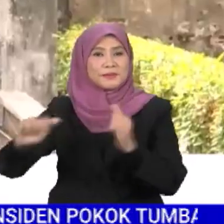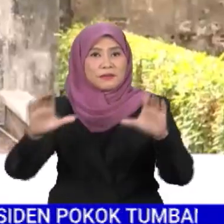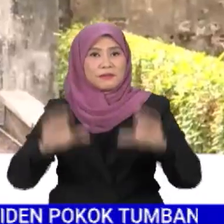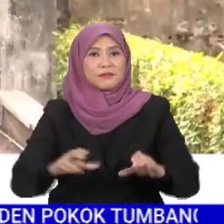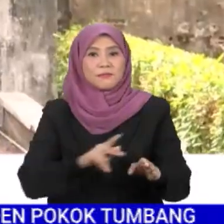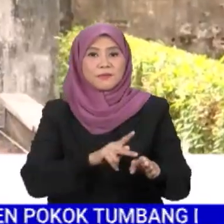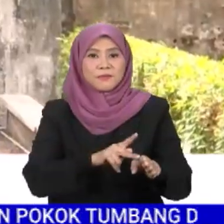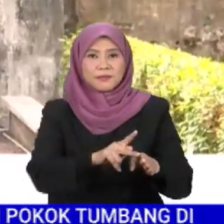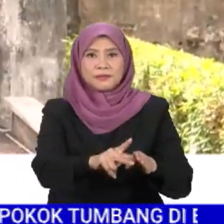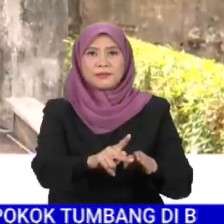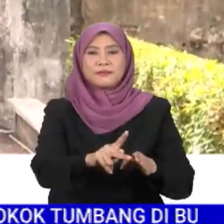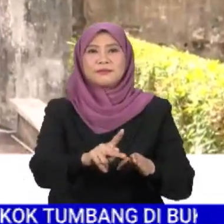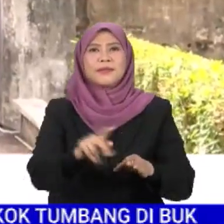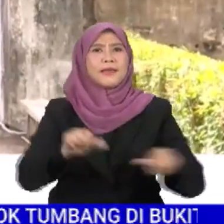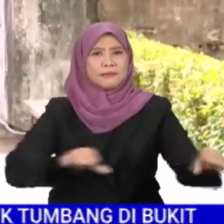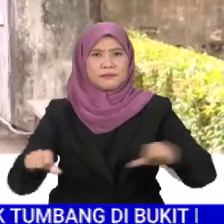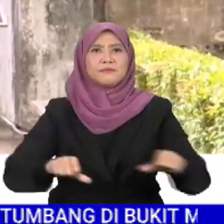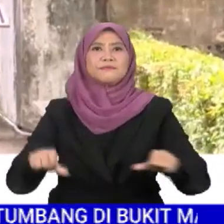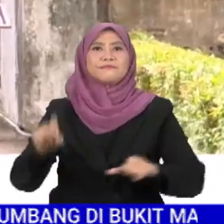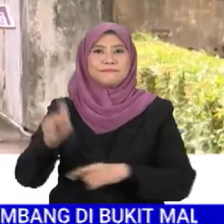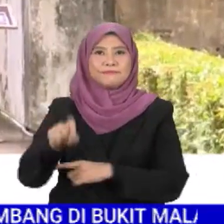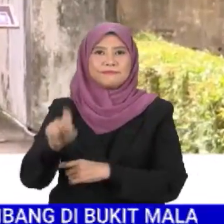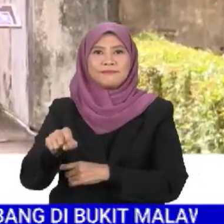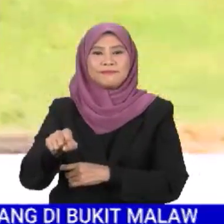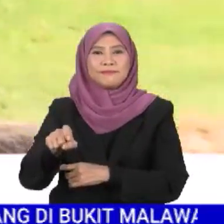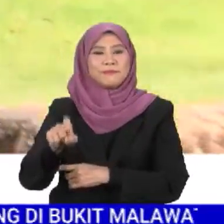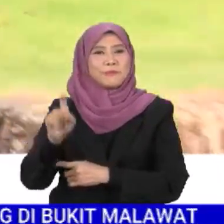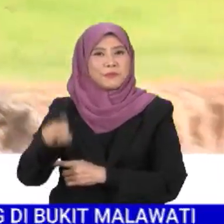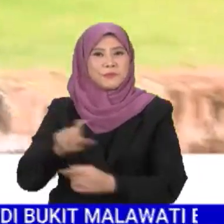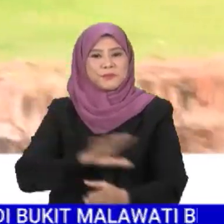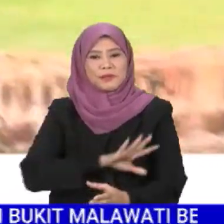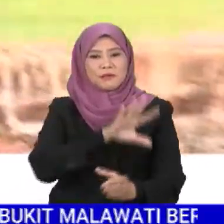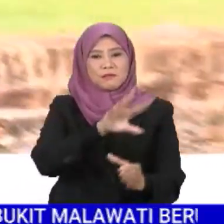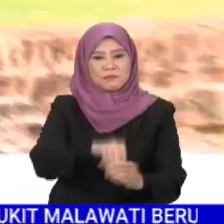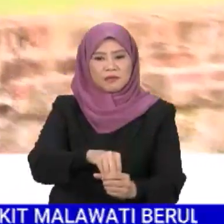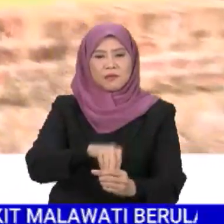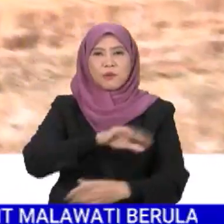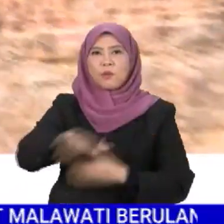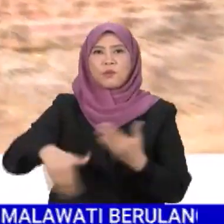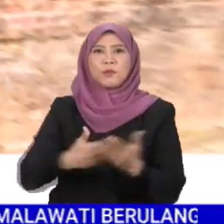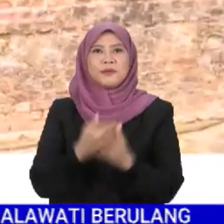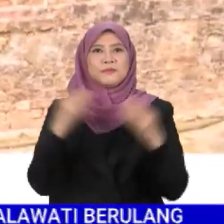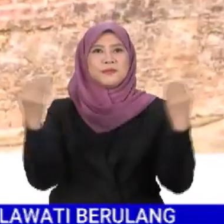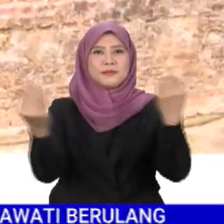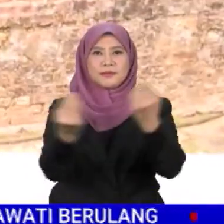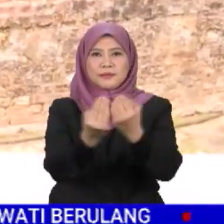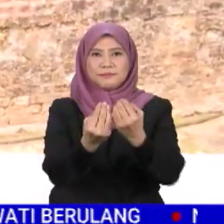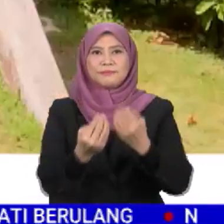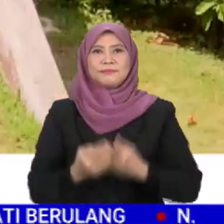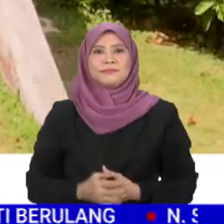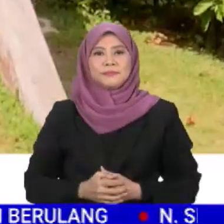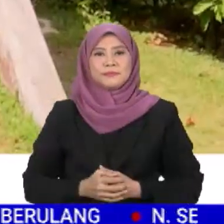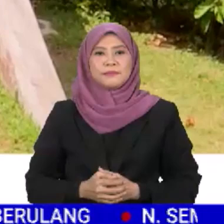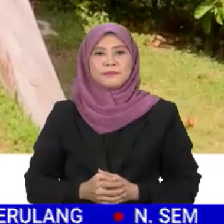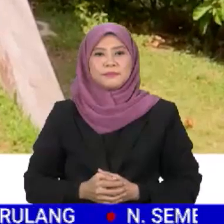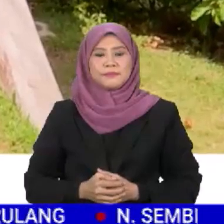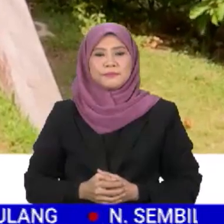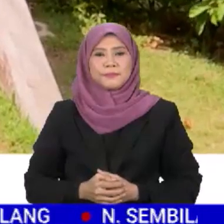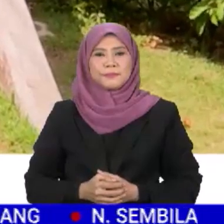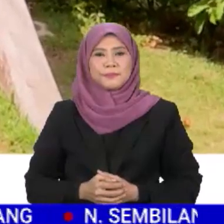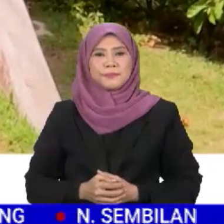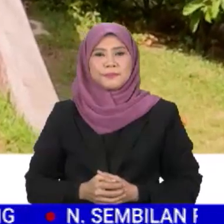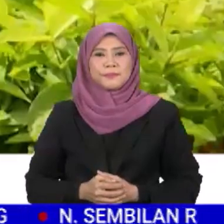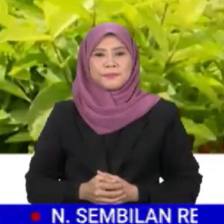profesional dan agresif, ia memerlukan penglibatan semua lapisan masyarakat. Sehubungan